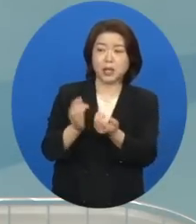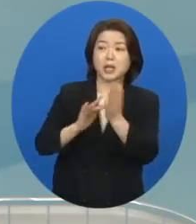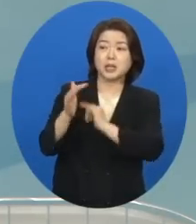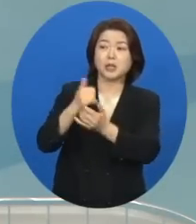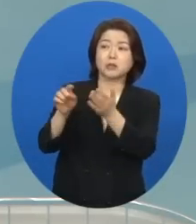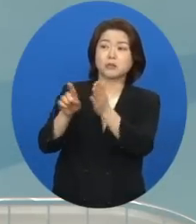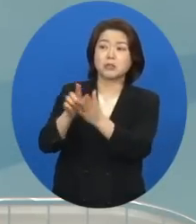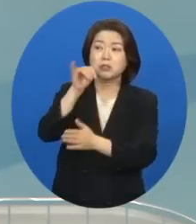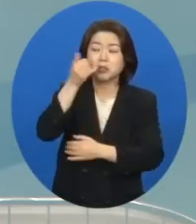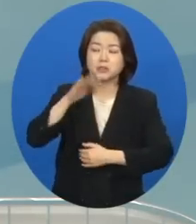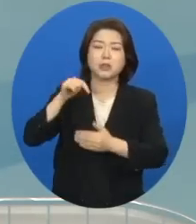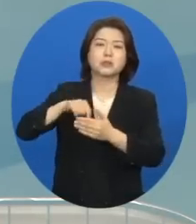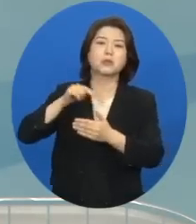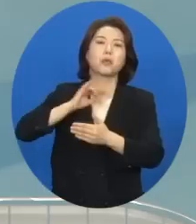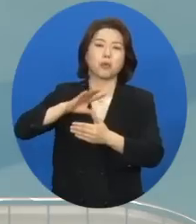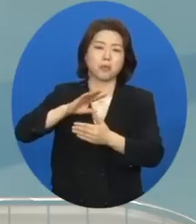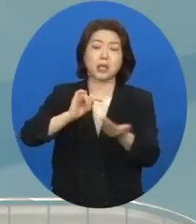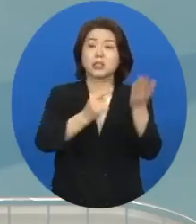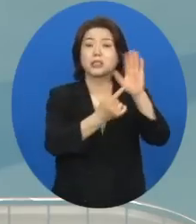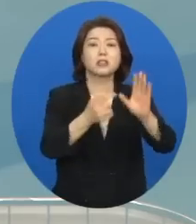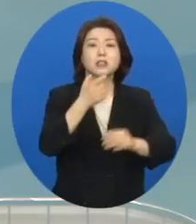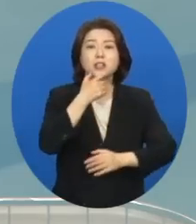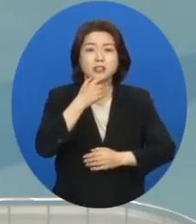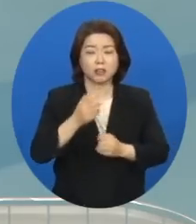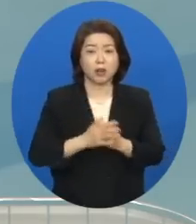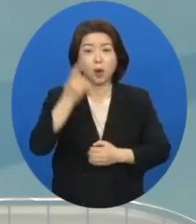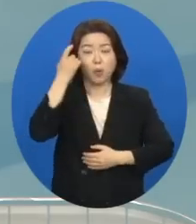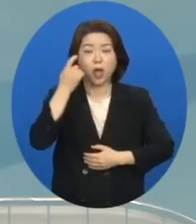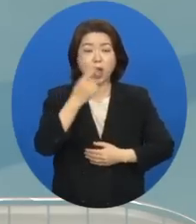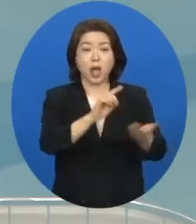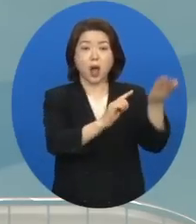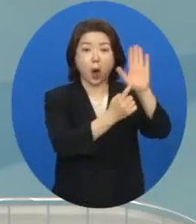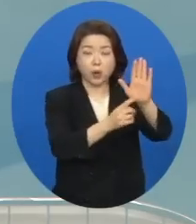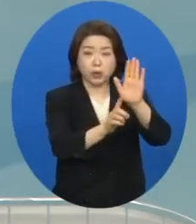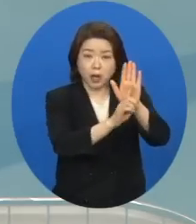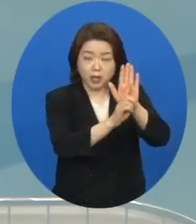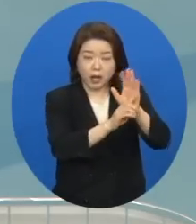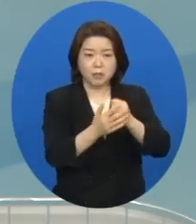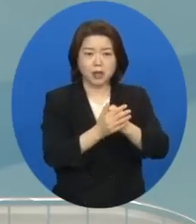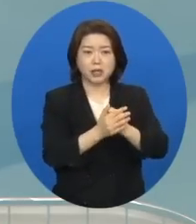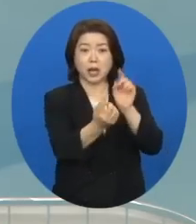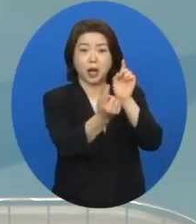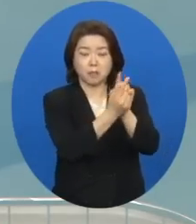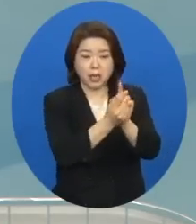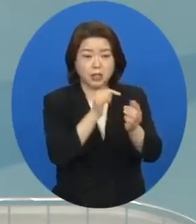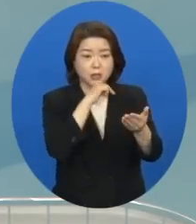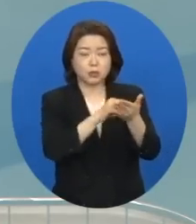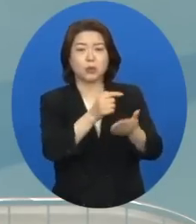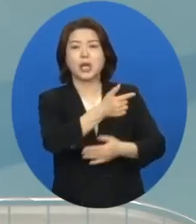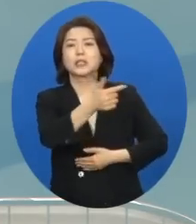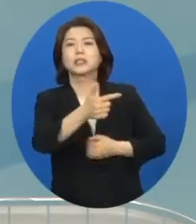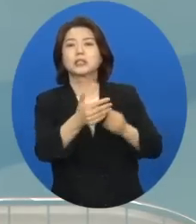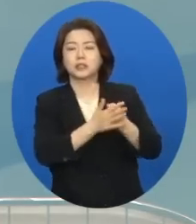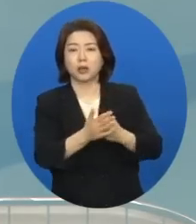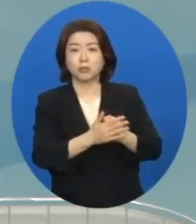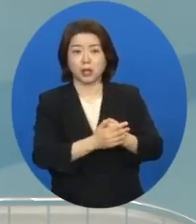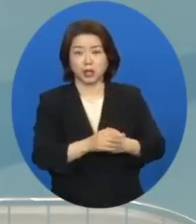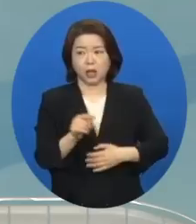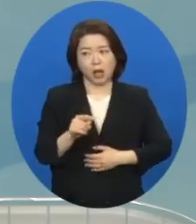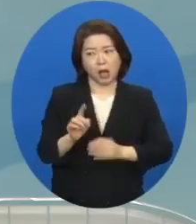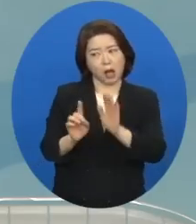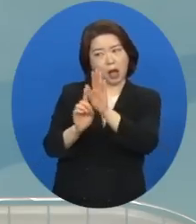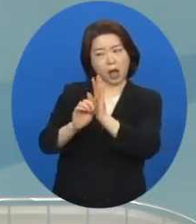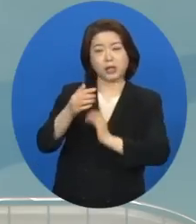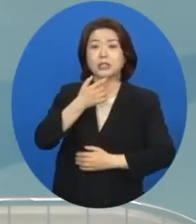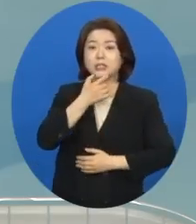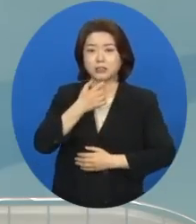마음은 없는 분. 왜냐하면 그것 때문에 당하게 될 손해가 너무 크니까 그런 생각이 드시는 분이